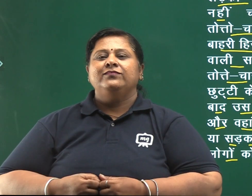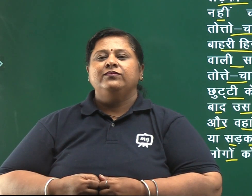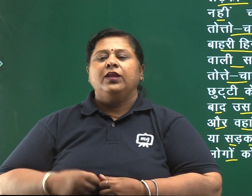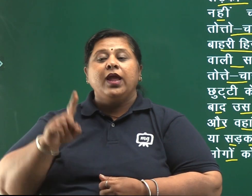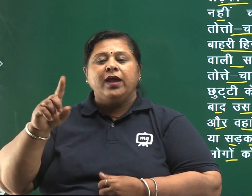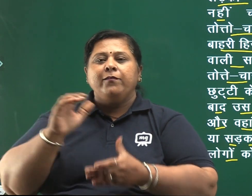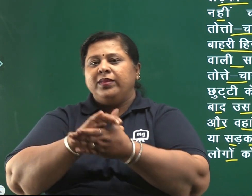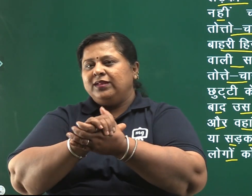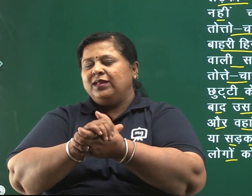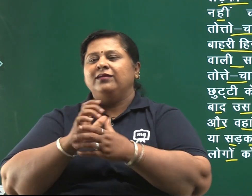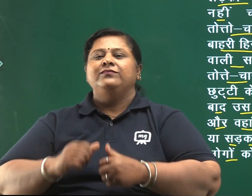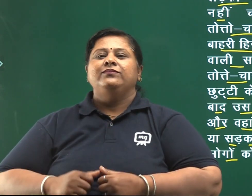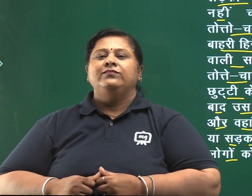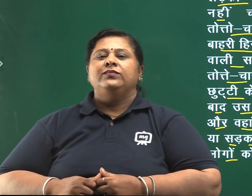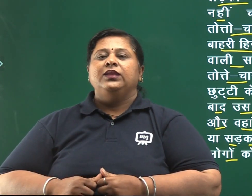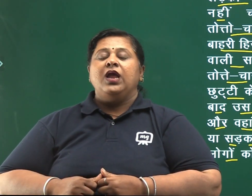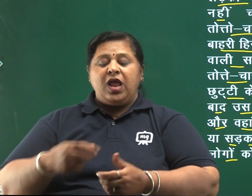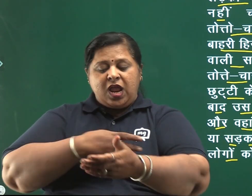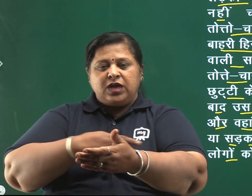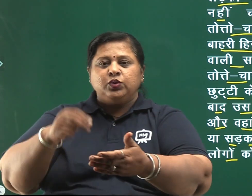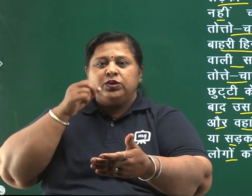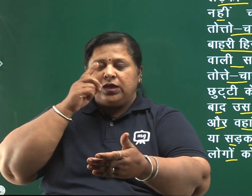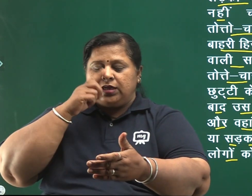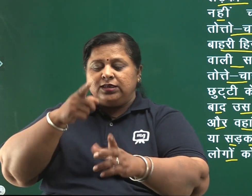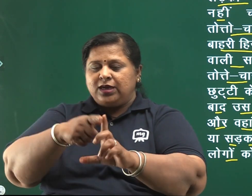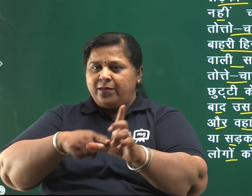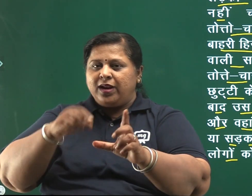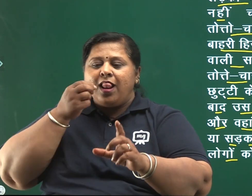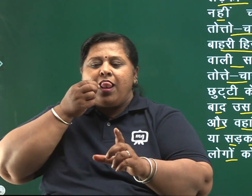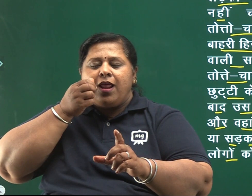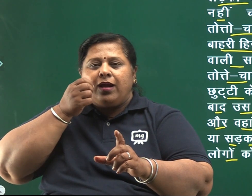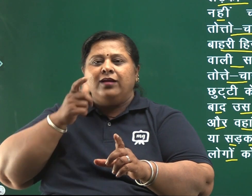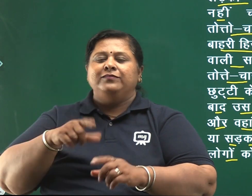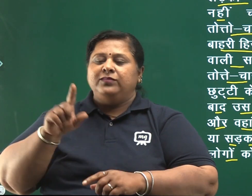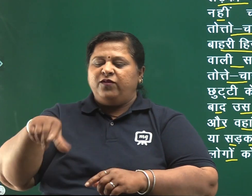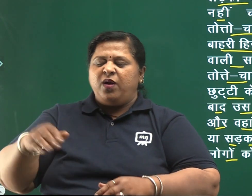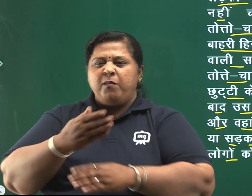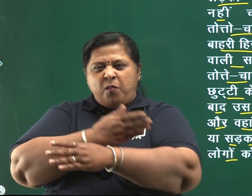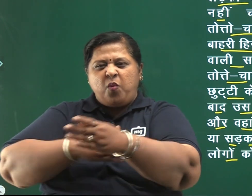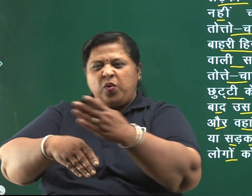एक मित्र था यासुकी-चान। वह पोलियोग्रस्त था,